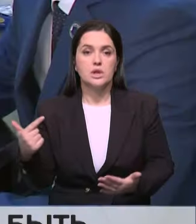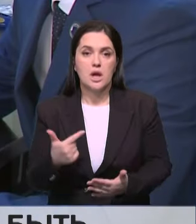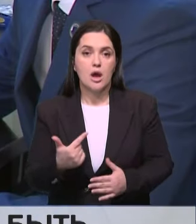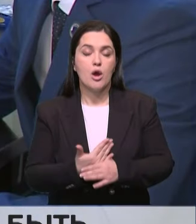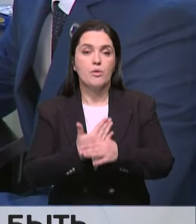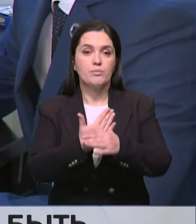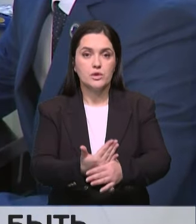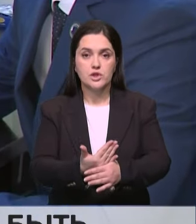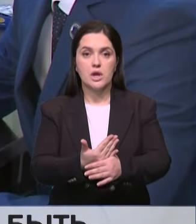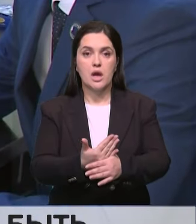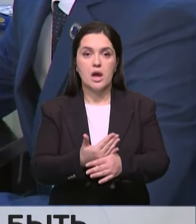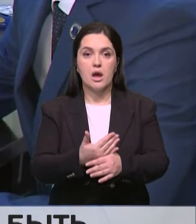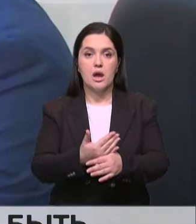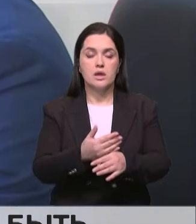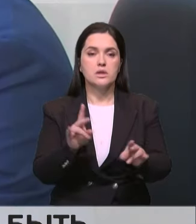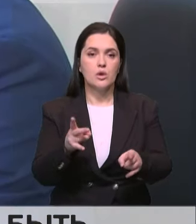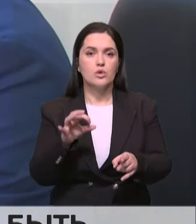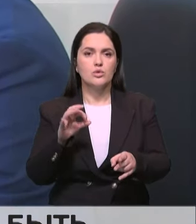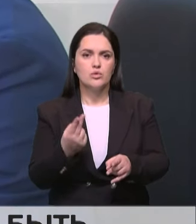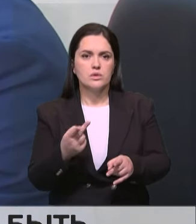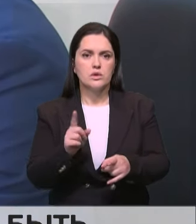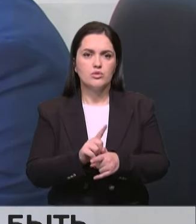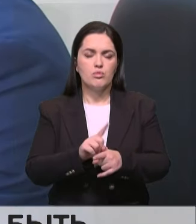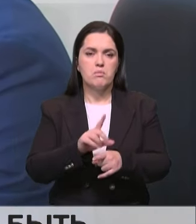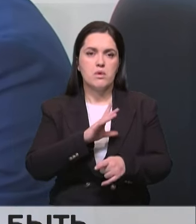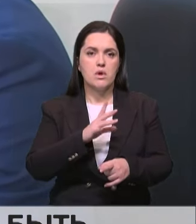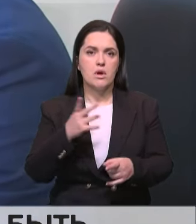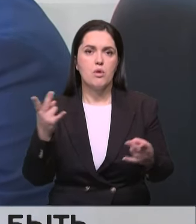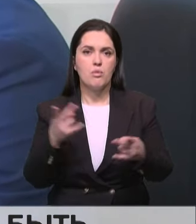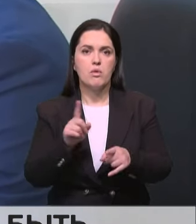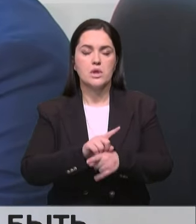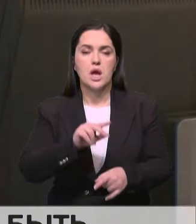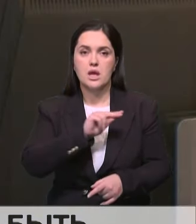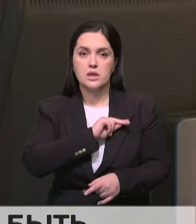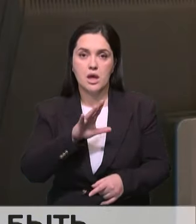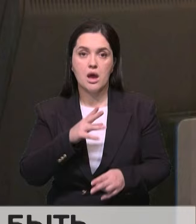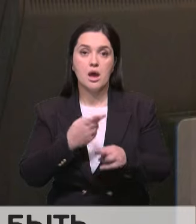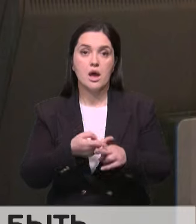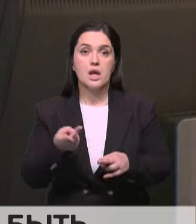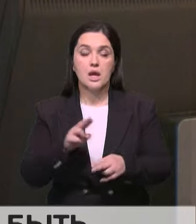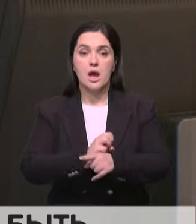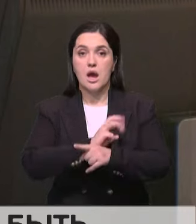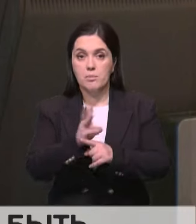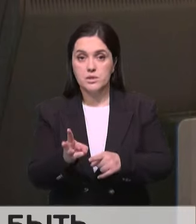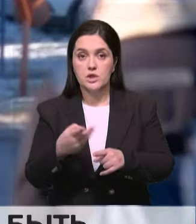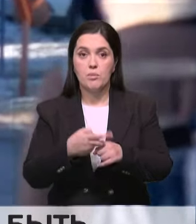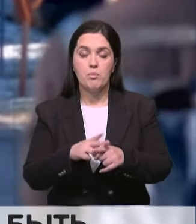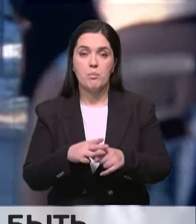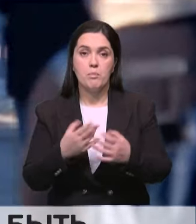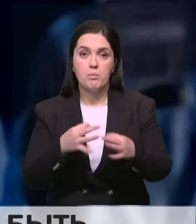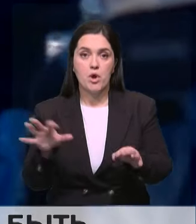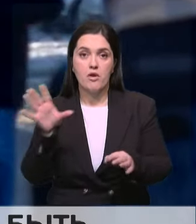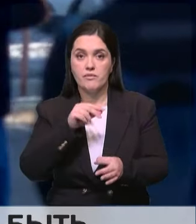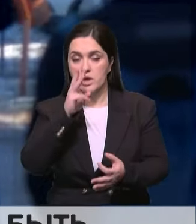нуждающиеся граждане. Помощь от государства не должна способствовать социальному иждивенчеству, отметил президент. Для обеспечения прозрачности